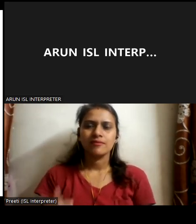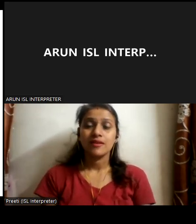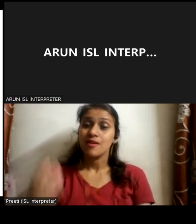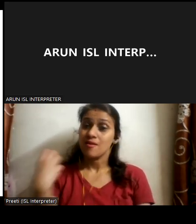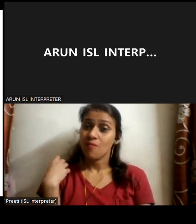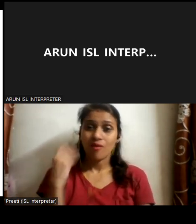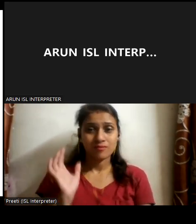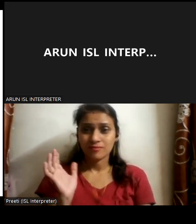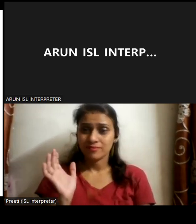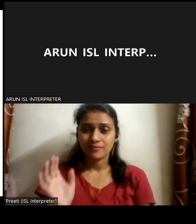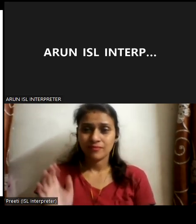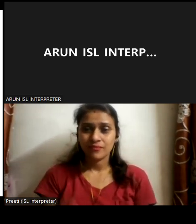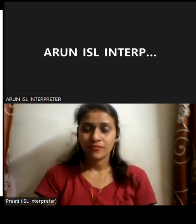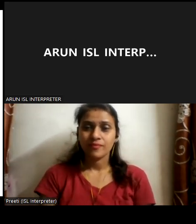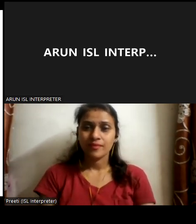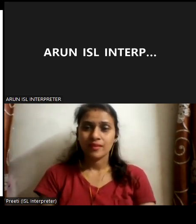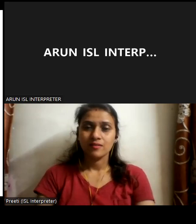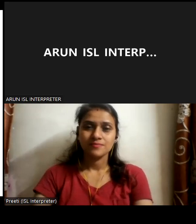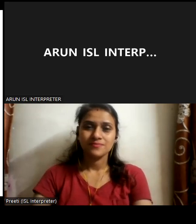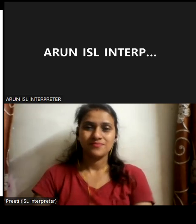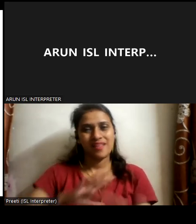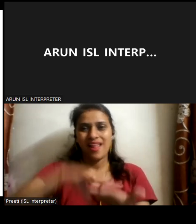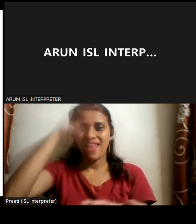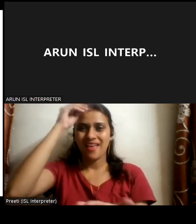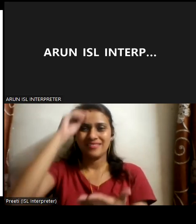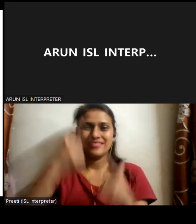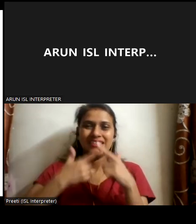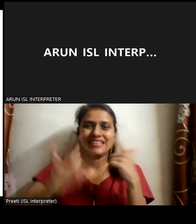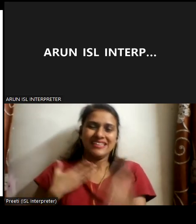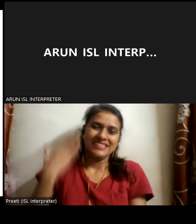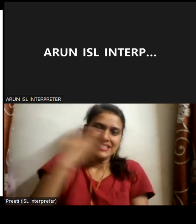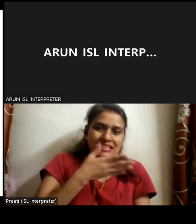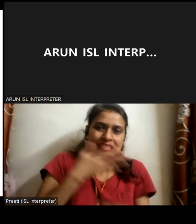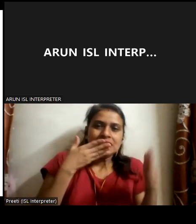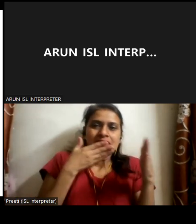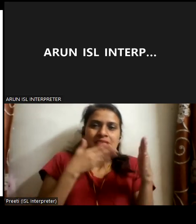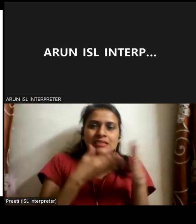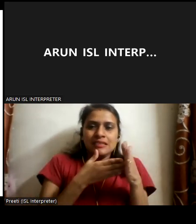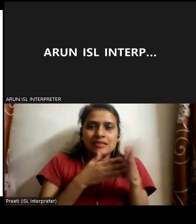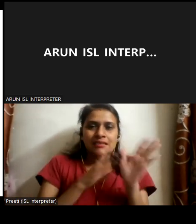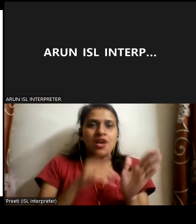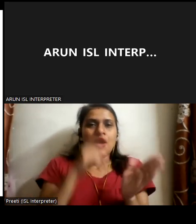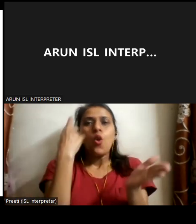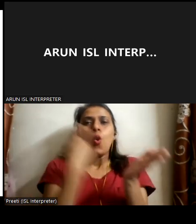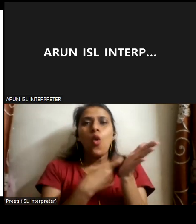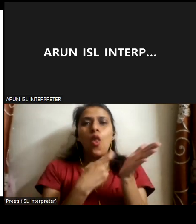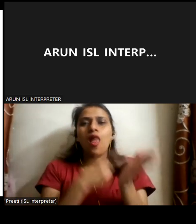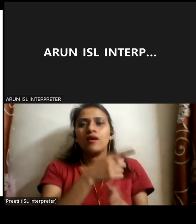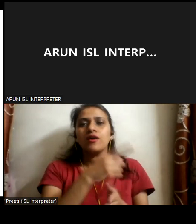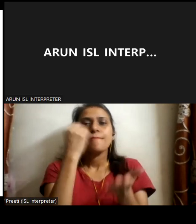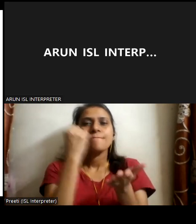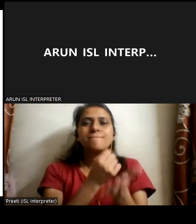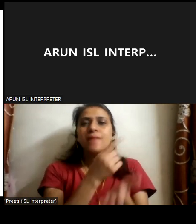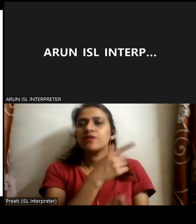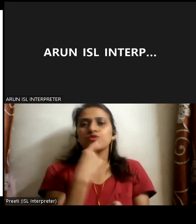है कि सेंटर जाने के बाद तो बाधाएं हैं ही कि सेंटर को मैंडेट नहीं है कि वो डिसेबल पर्सन